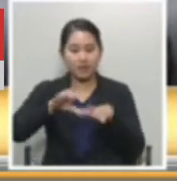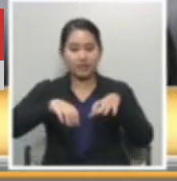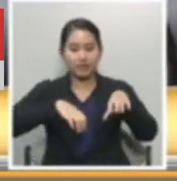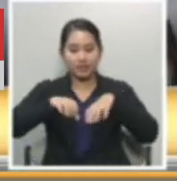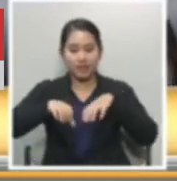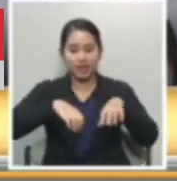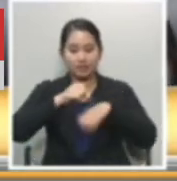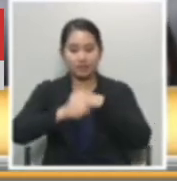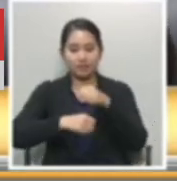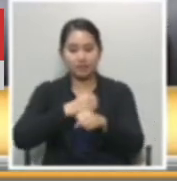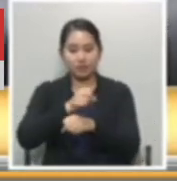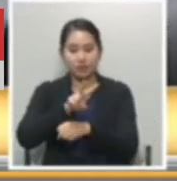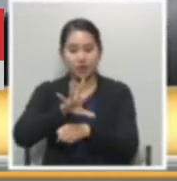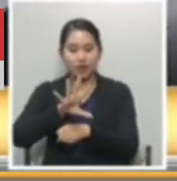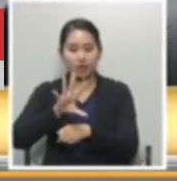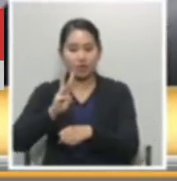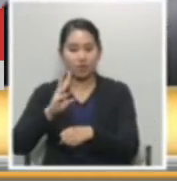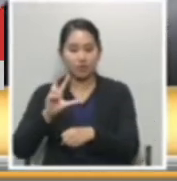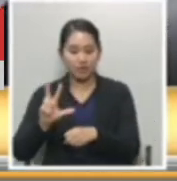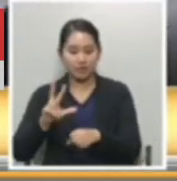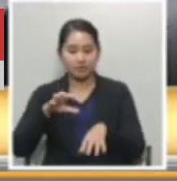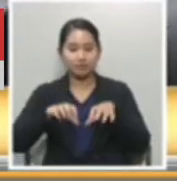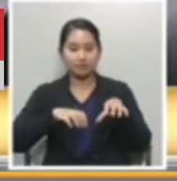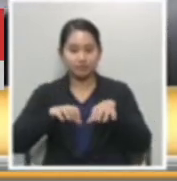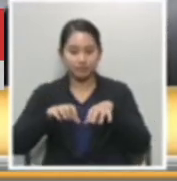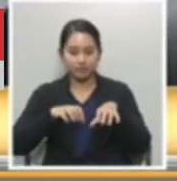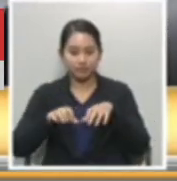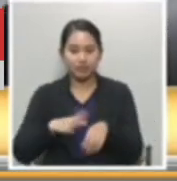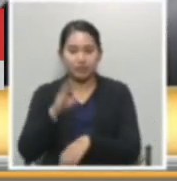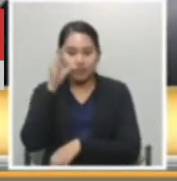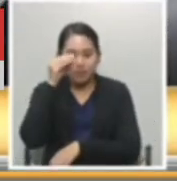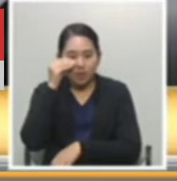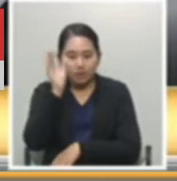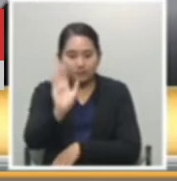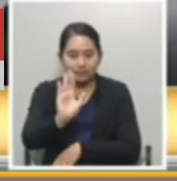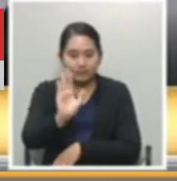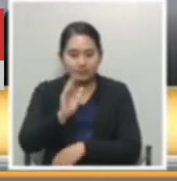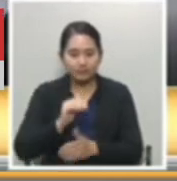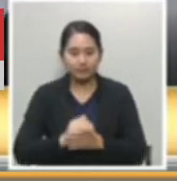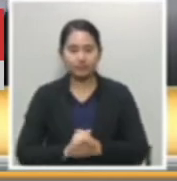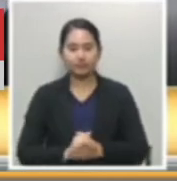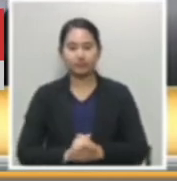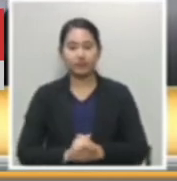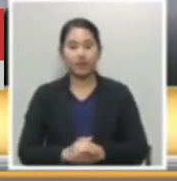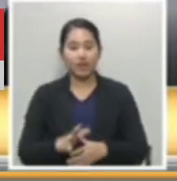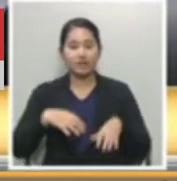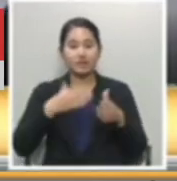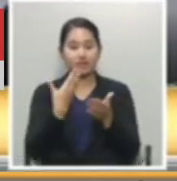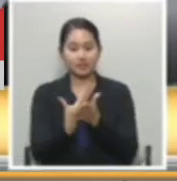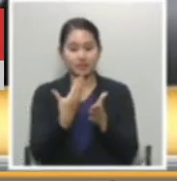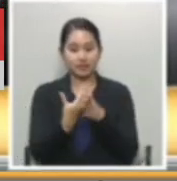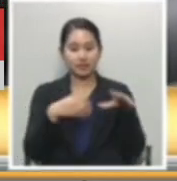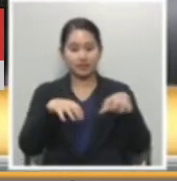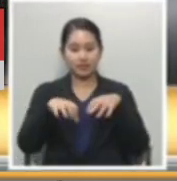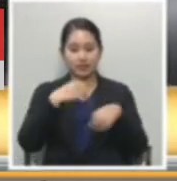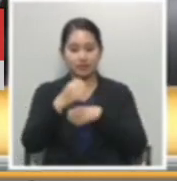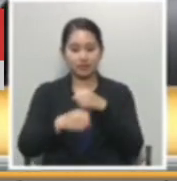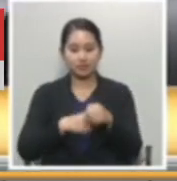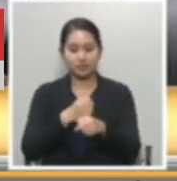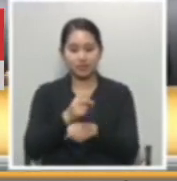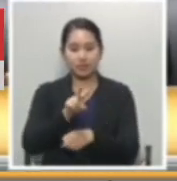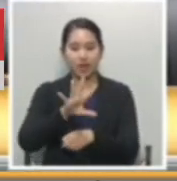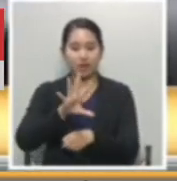ำปีท่านประธานครับอย่าเพิ่งง่วงนะครับการจัดสรรงบประมาณรายจ่ายประจ